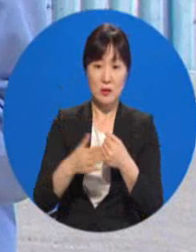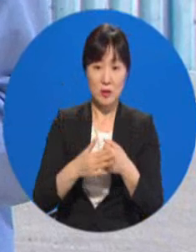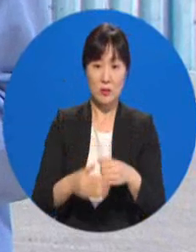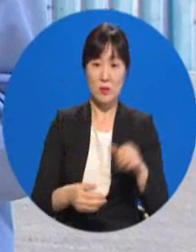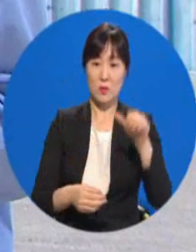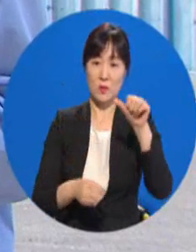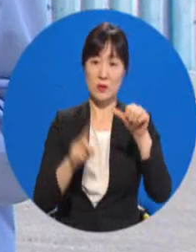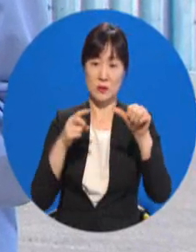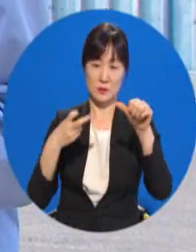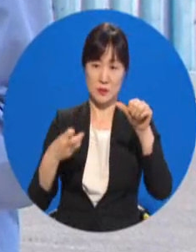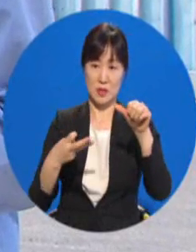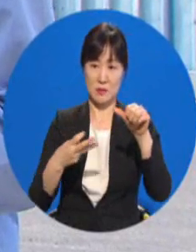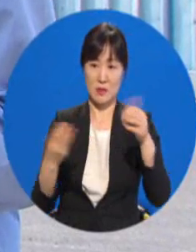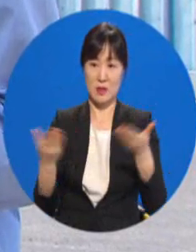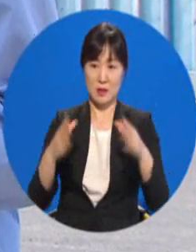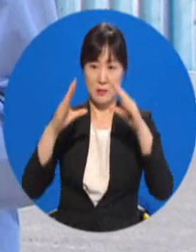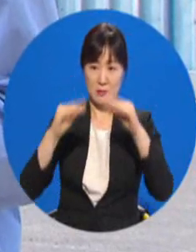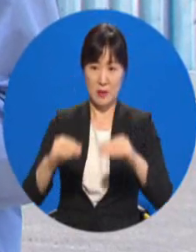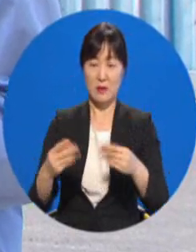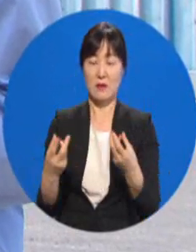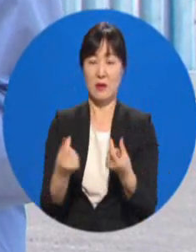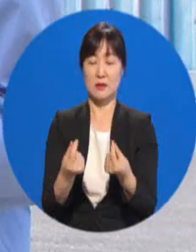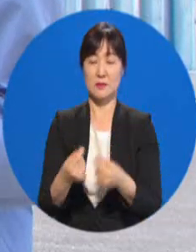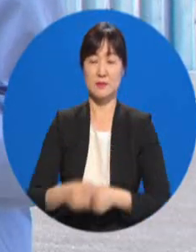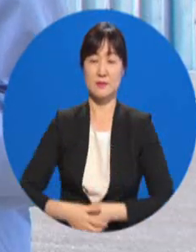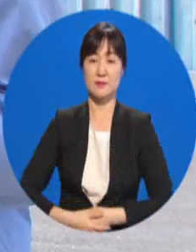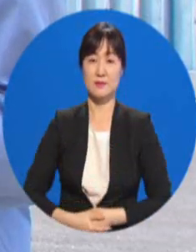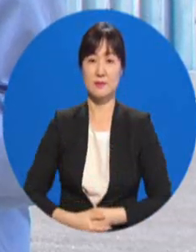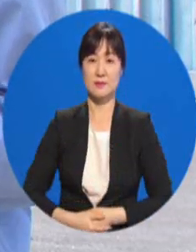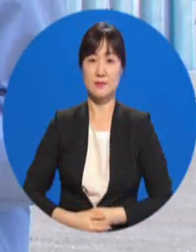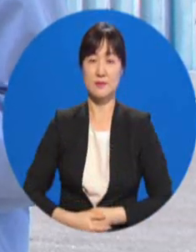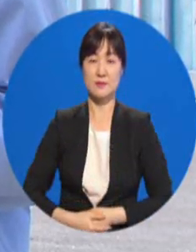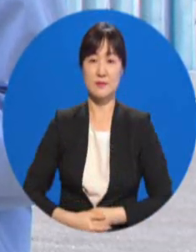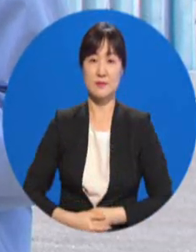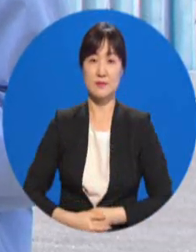버스 대란이 현실이 될 가능성이 높아지고 있습니다. MBC 뉴스 조 의원입니다.